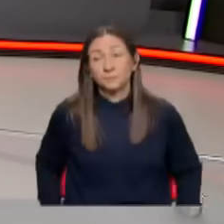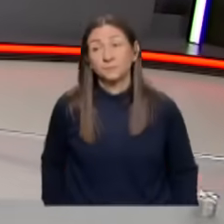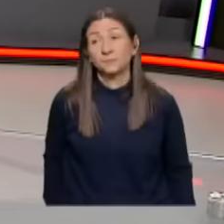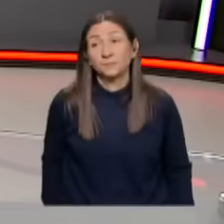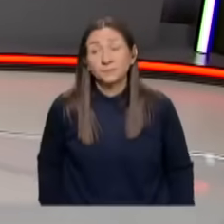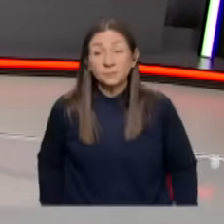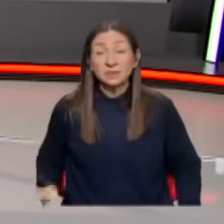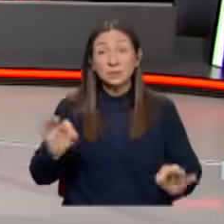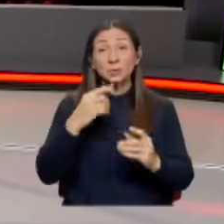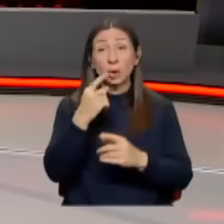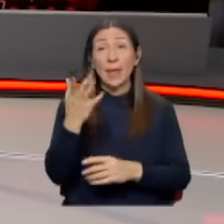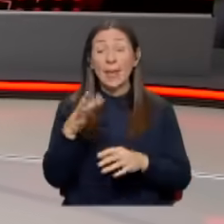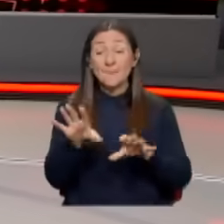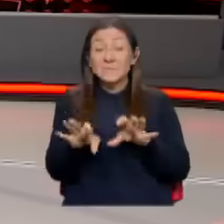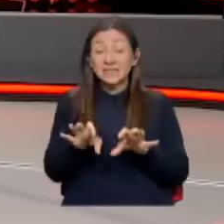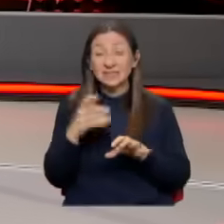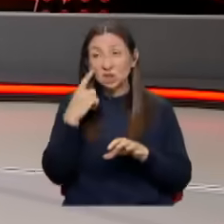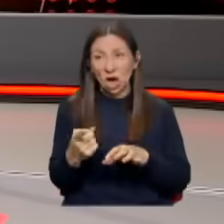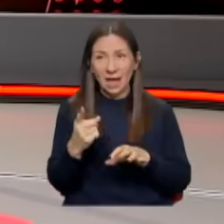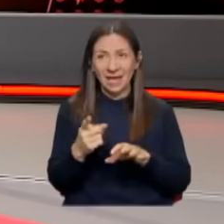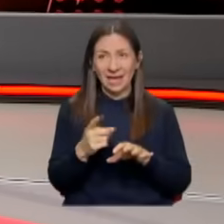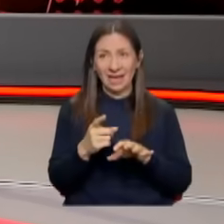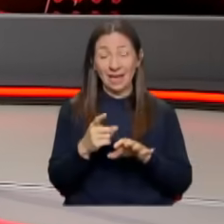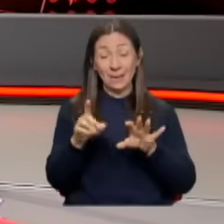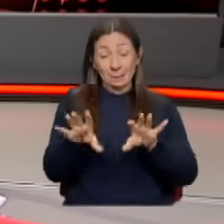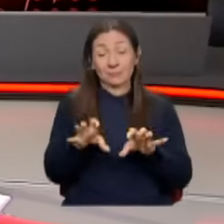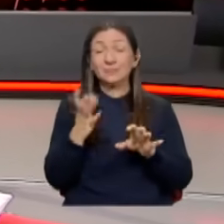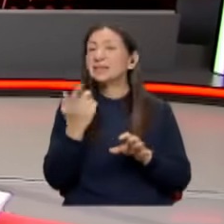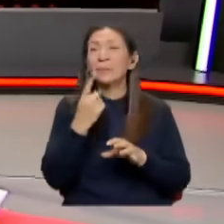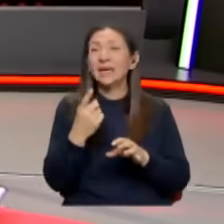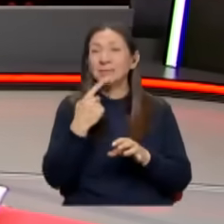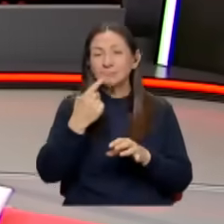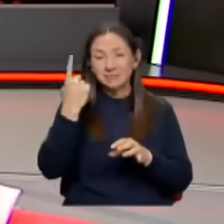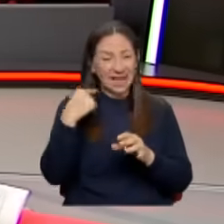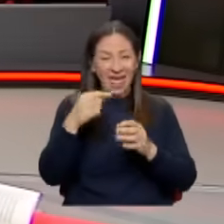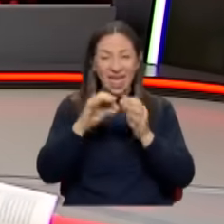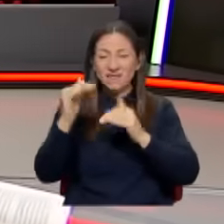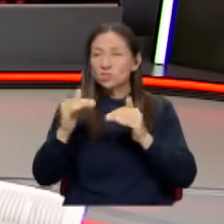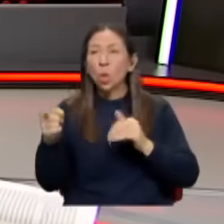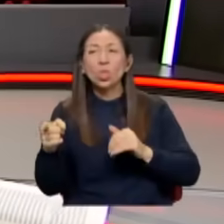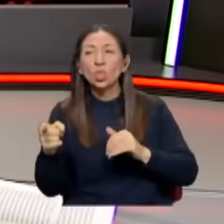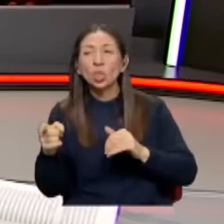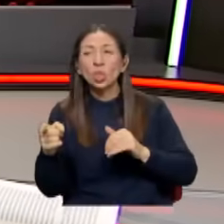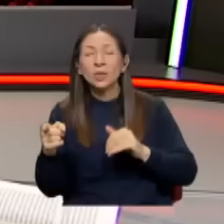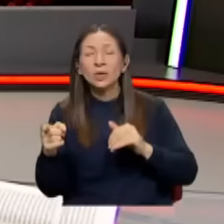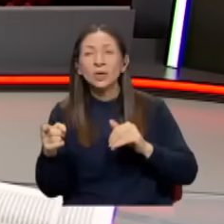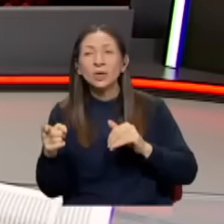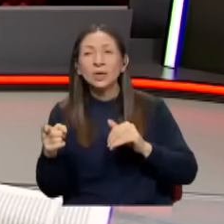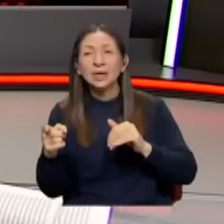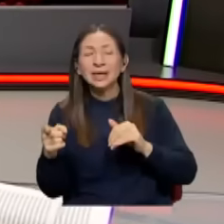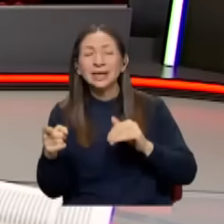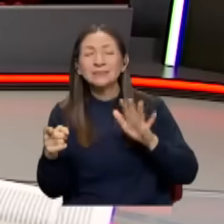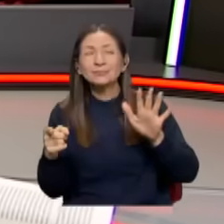efendim söylenen şey şu. Baz etkisiyle, baz etkisi şu demek. Geçen sene enflasyon neyse,